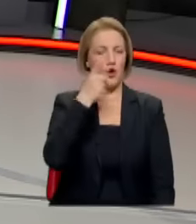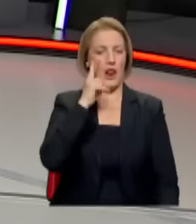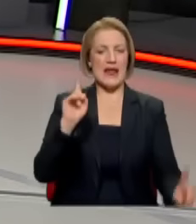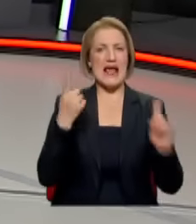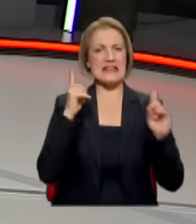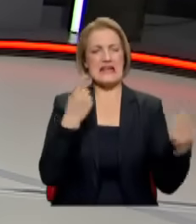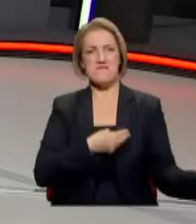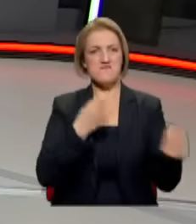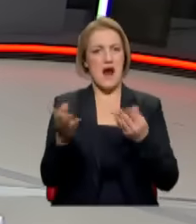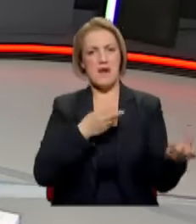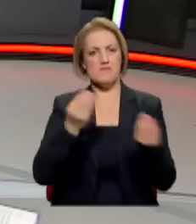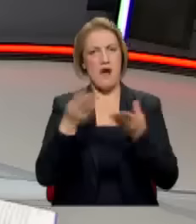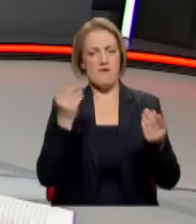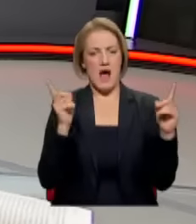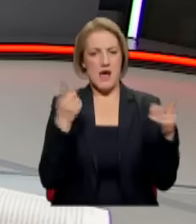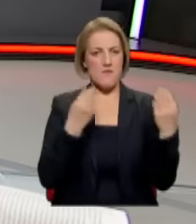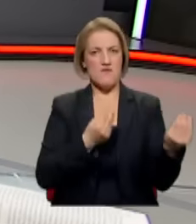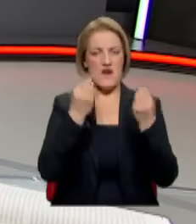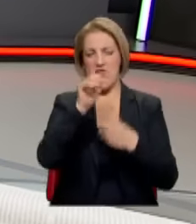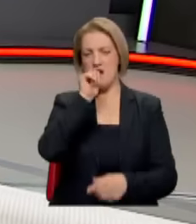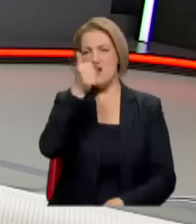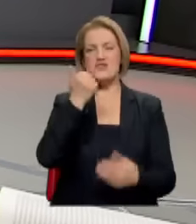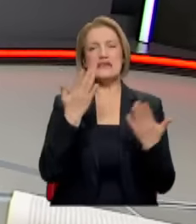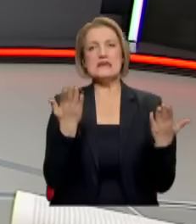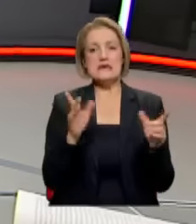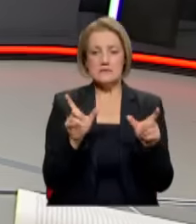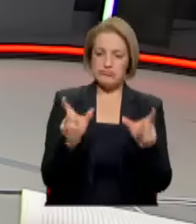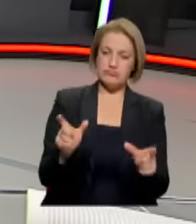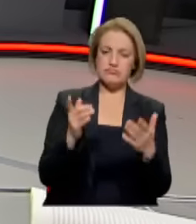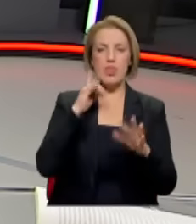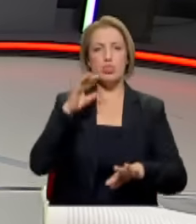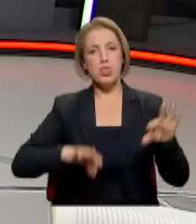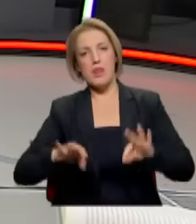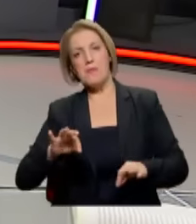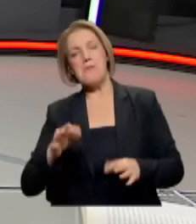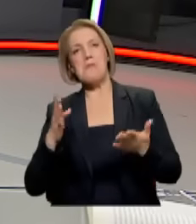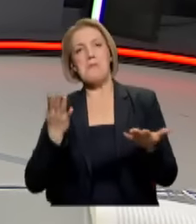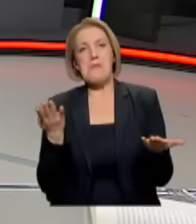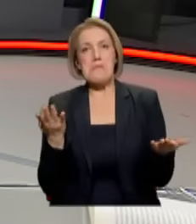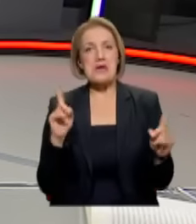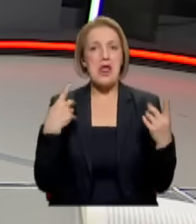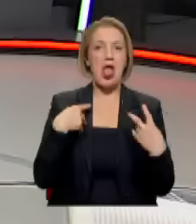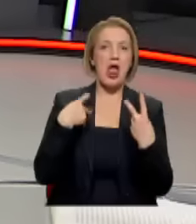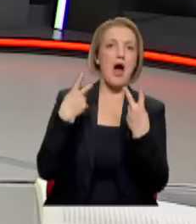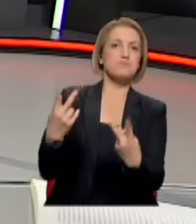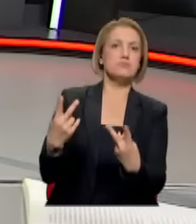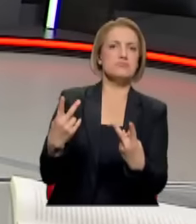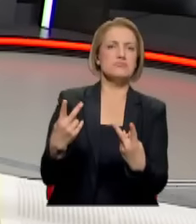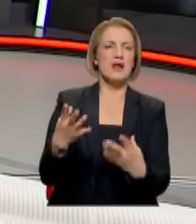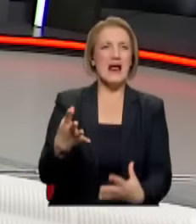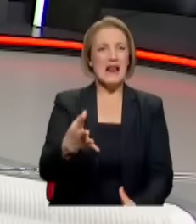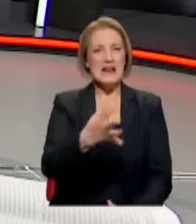yetkilerle donatılmıştır hiç de sınırlayan bir şey yok Hiç denetleyen bir şey de yok dolayısıyla her